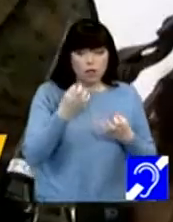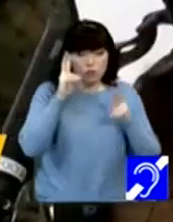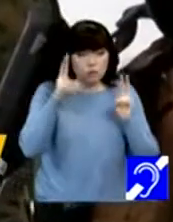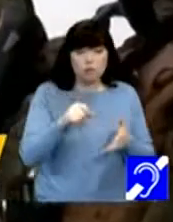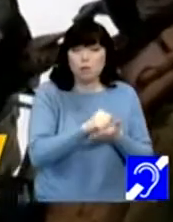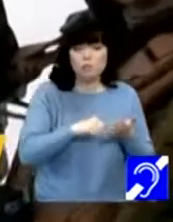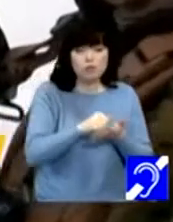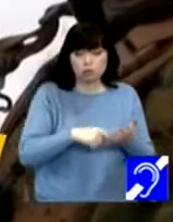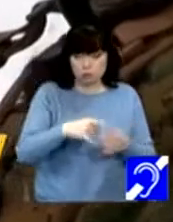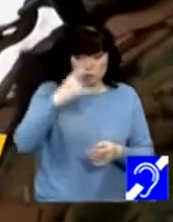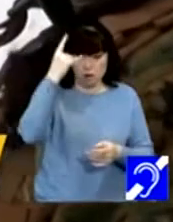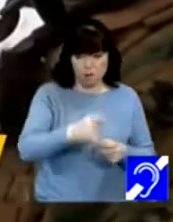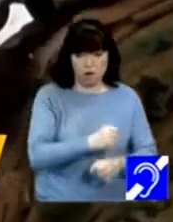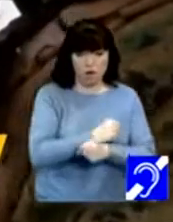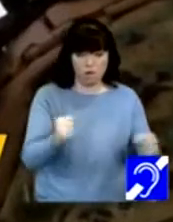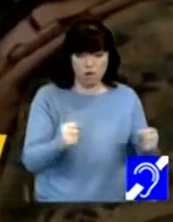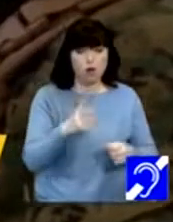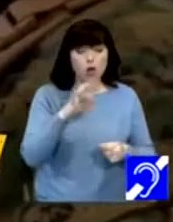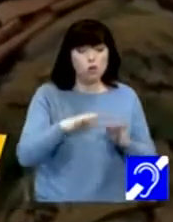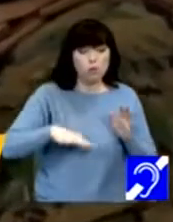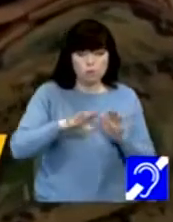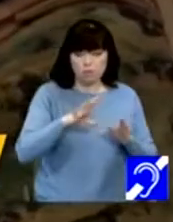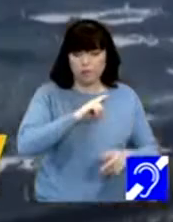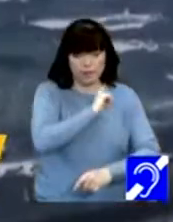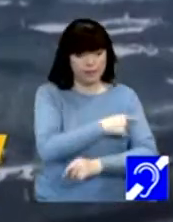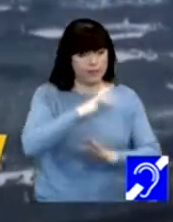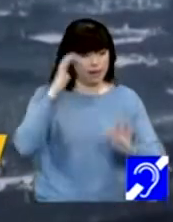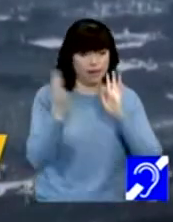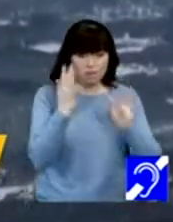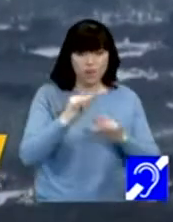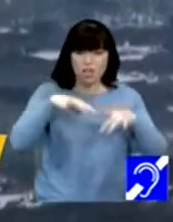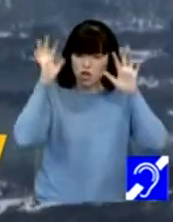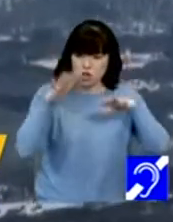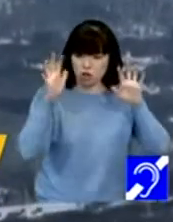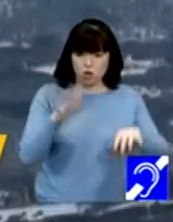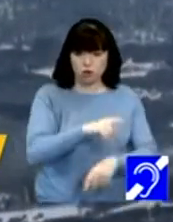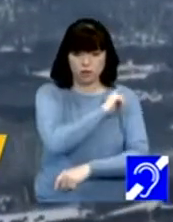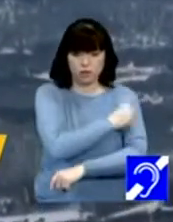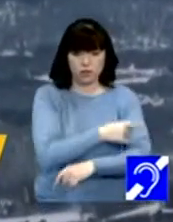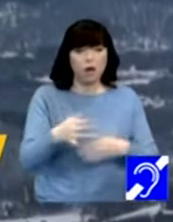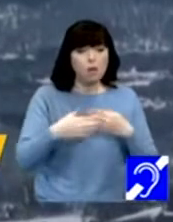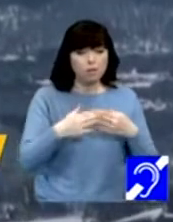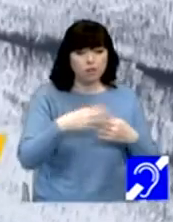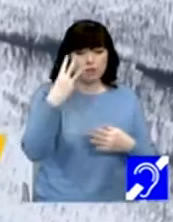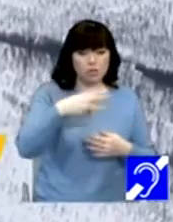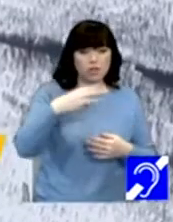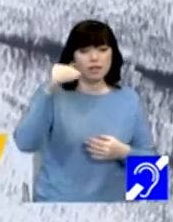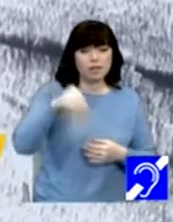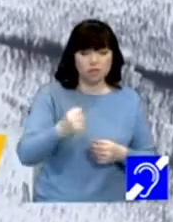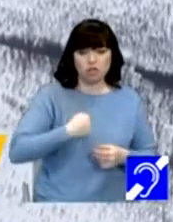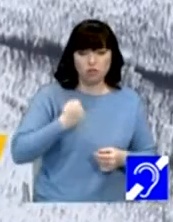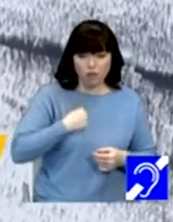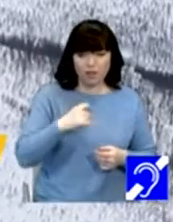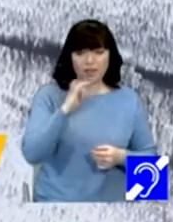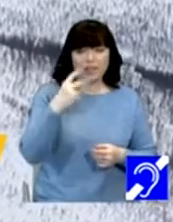știe exact cauza accidentului, dar în zona a fost vânt extrem de puternic și ploi abundente. Aproximativ 30.000 de militari